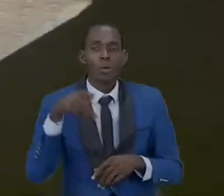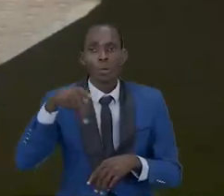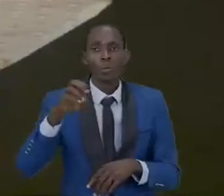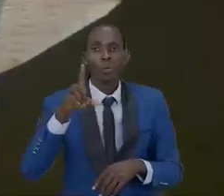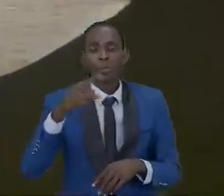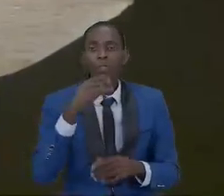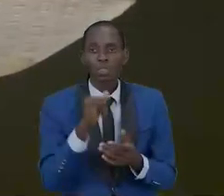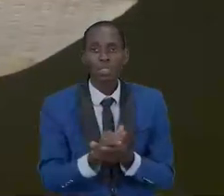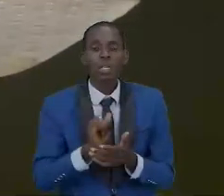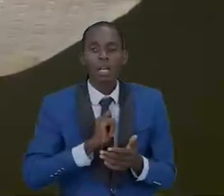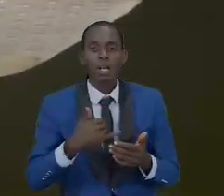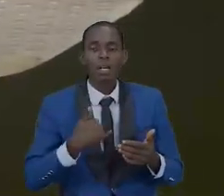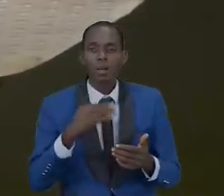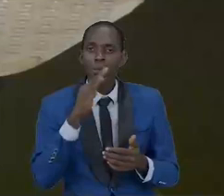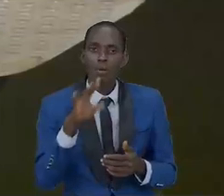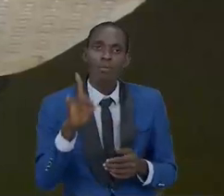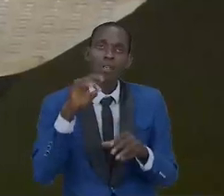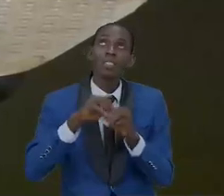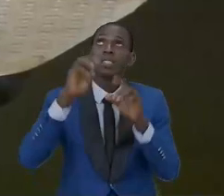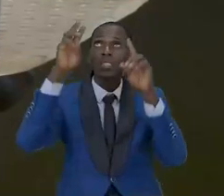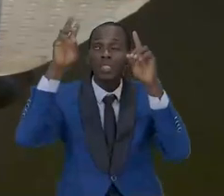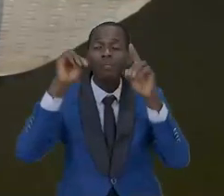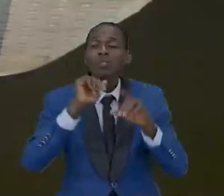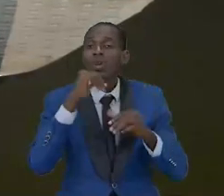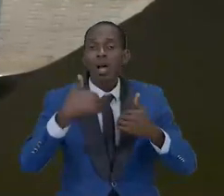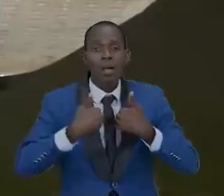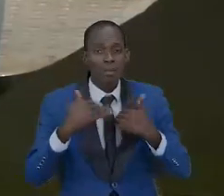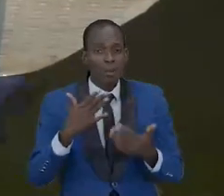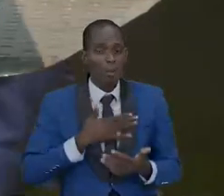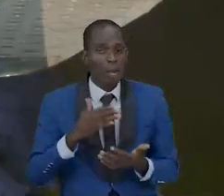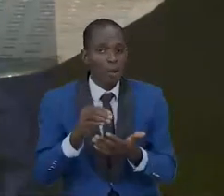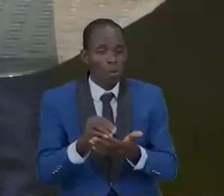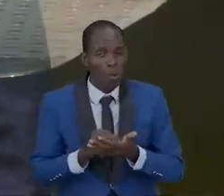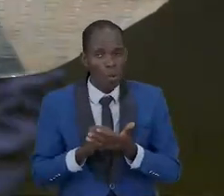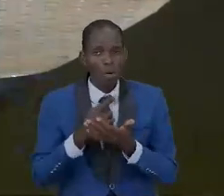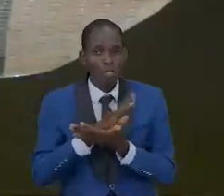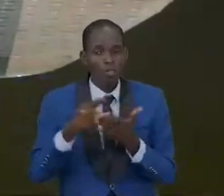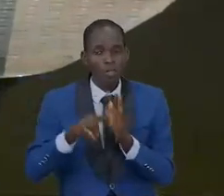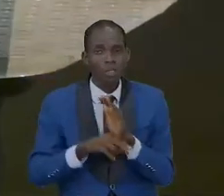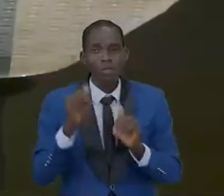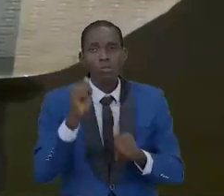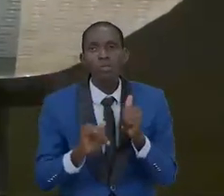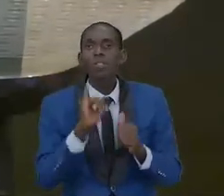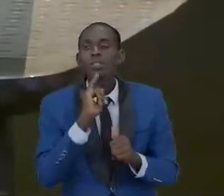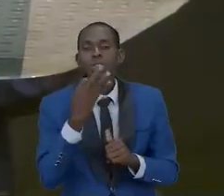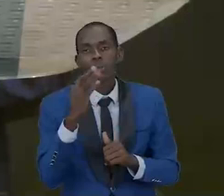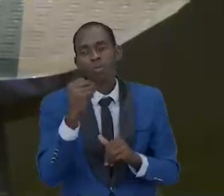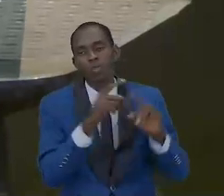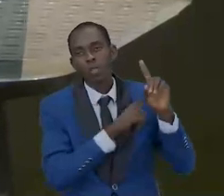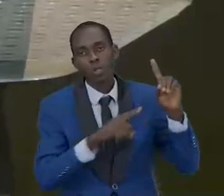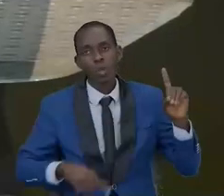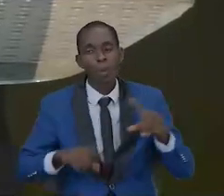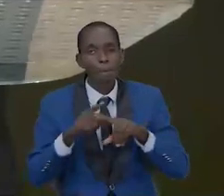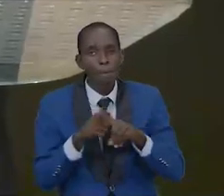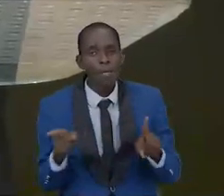pour dire afin de me trouver avant de trouver de trouver en lui non avec ma justice celle qui vient de la